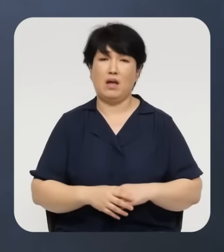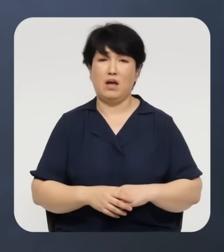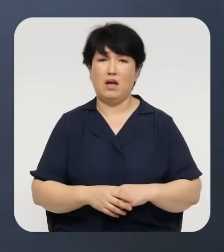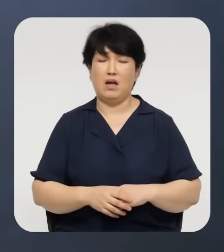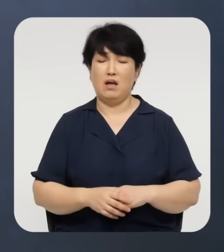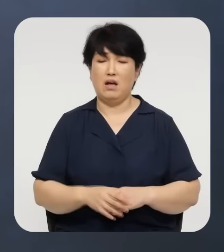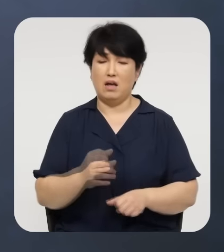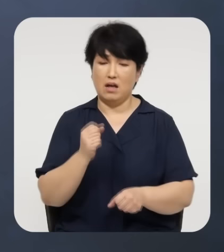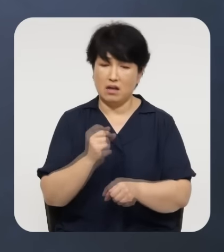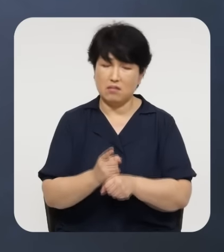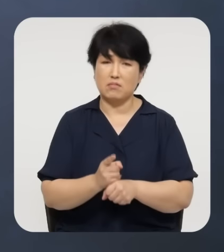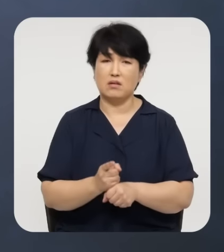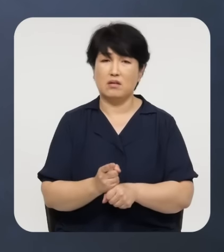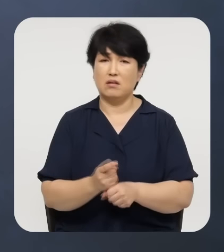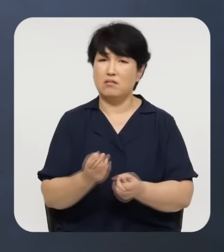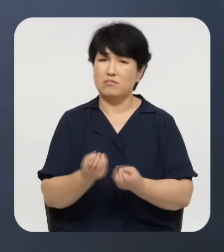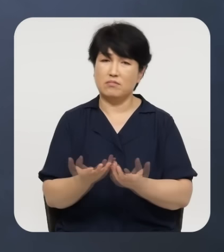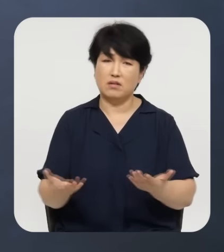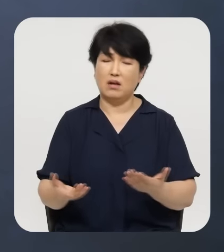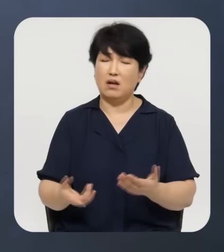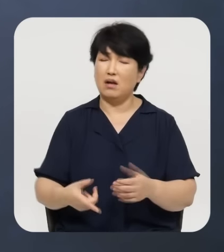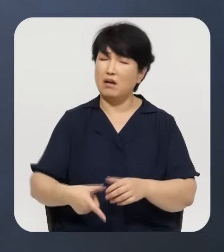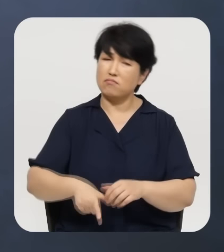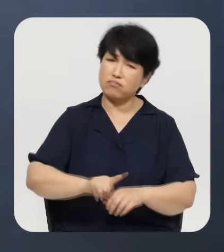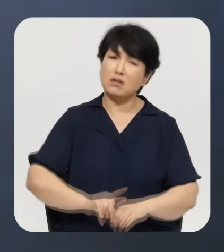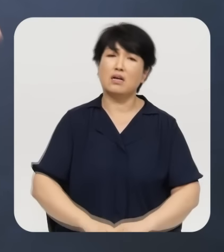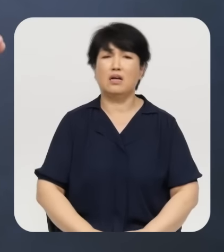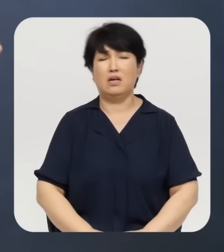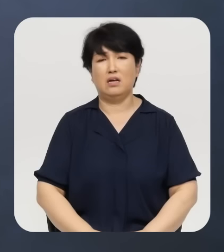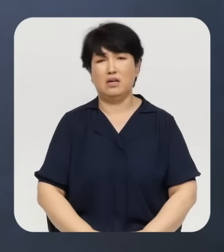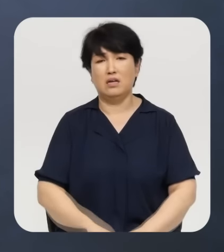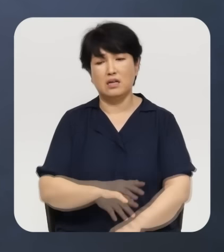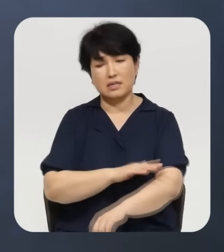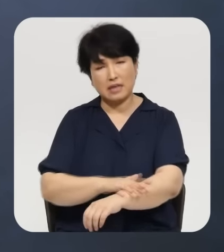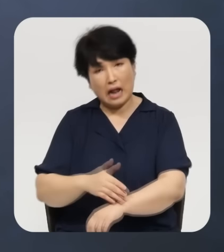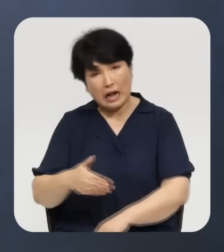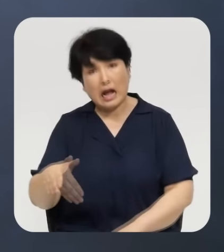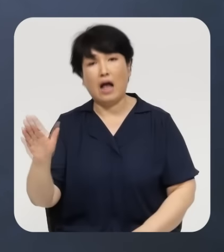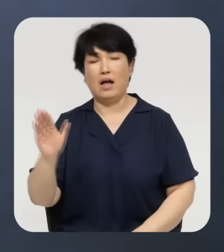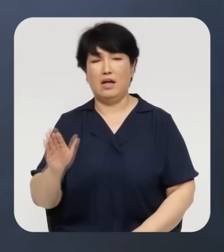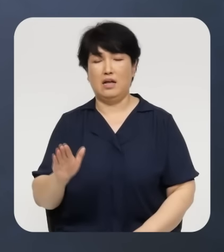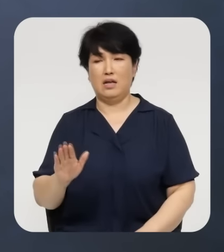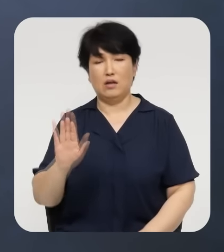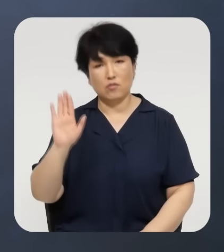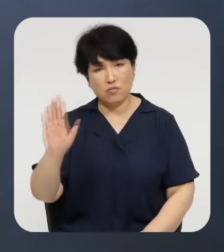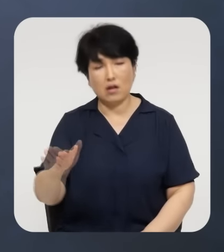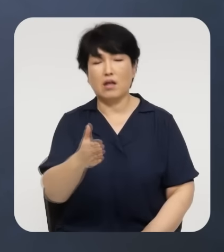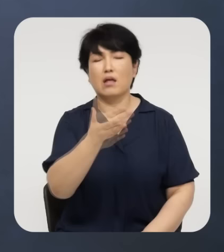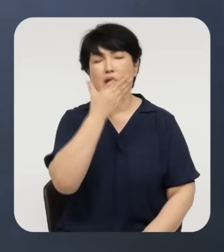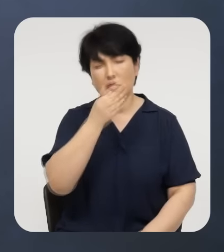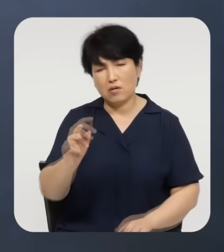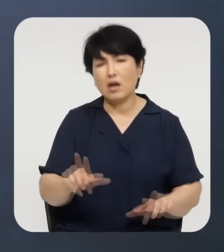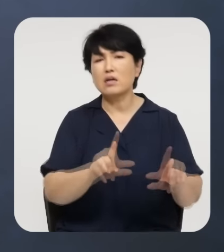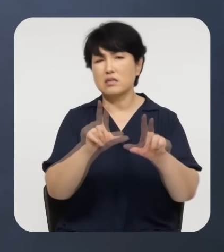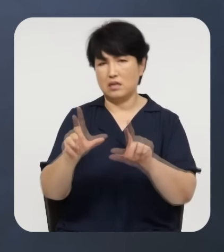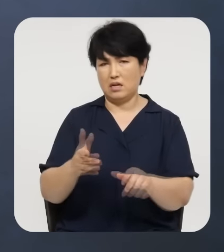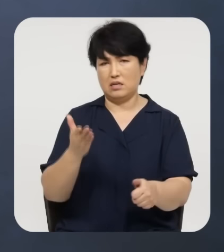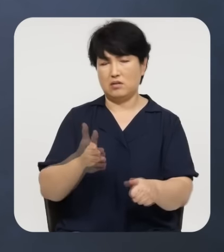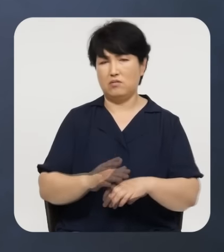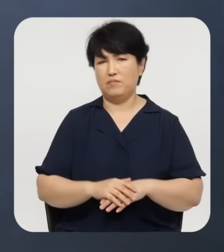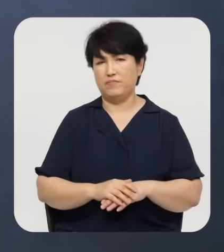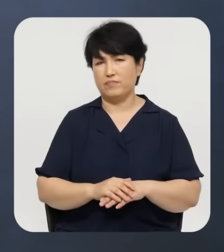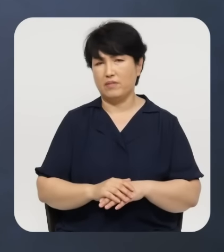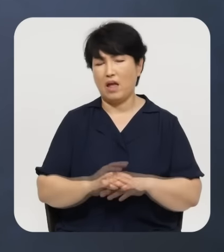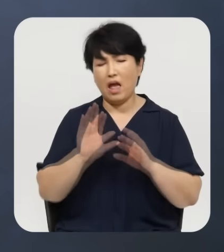이미 일어나 버린 일을 어떻게 하겠어. 그러니까 잘 가라 네. 하고 자기도 남은 인생을 행복하게 사세요.